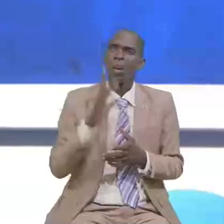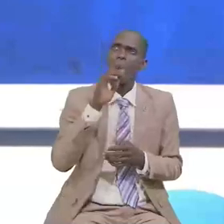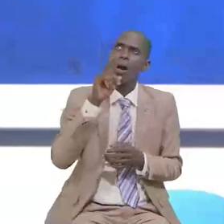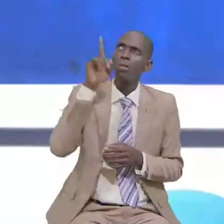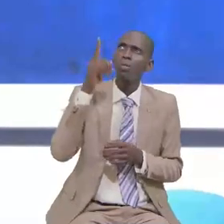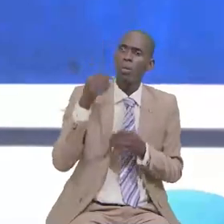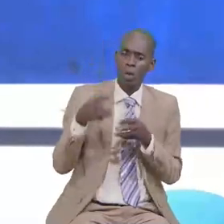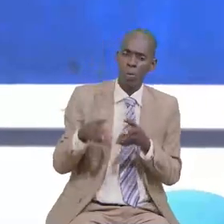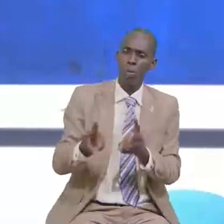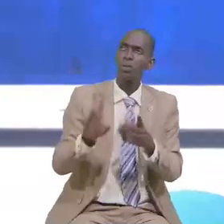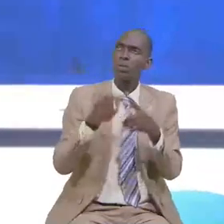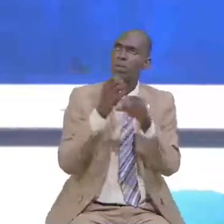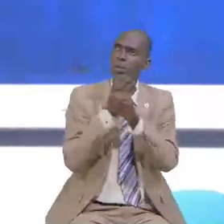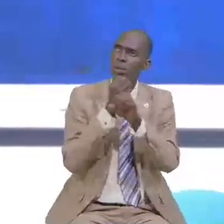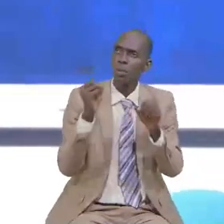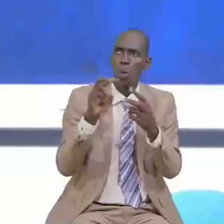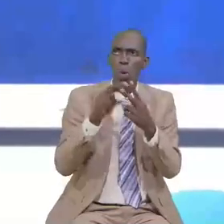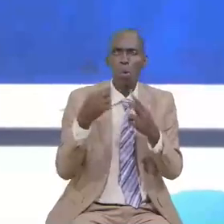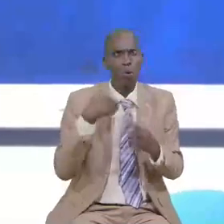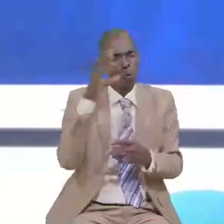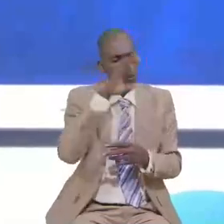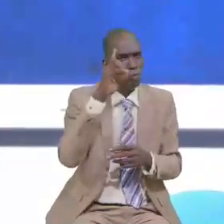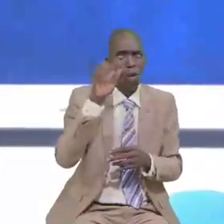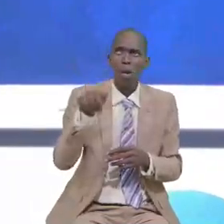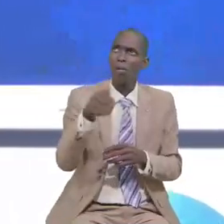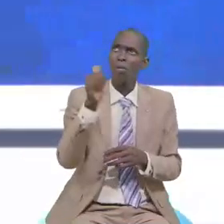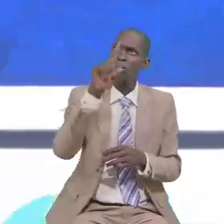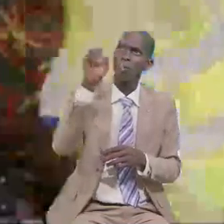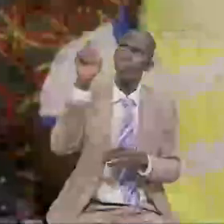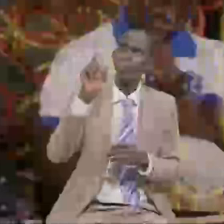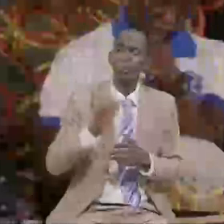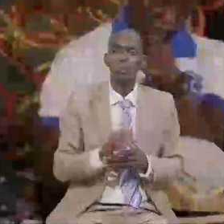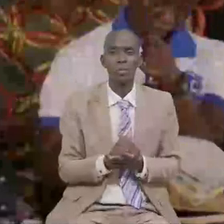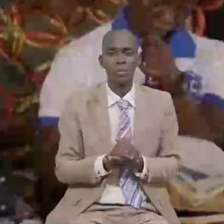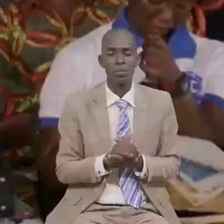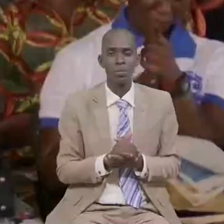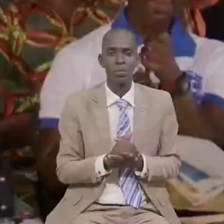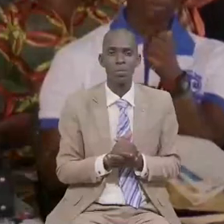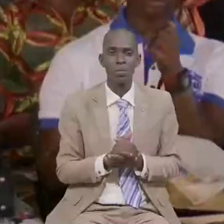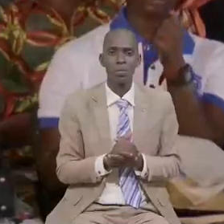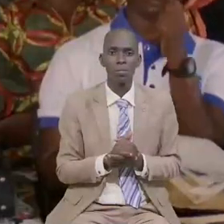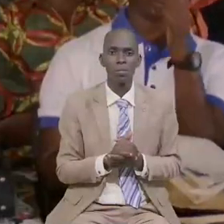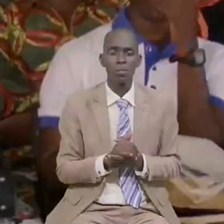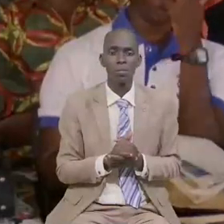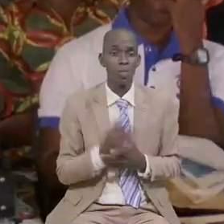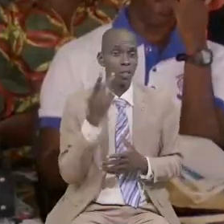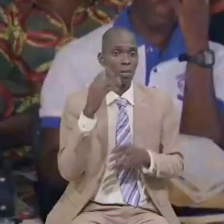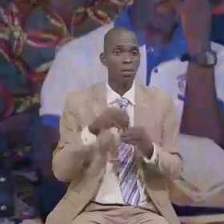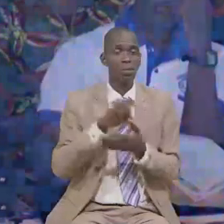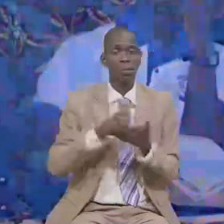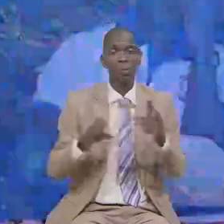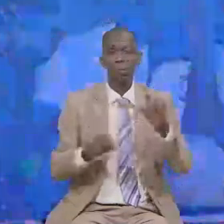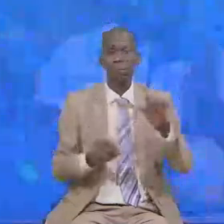Es-tu le chemin au salut ou devons-nous en attendre un autre? Ouais, le